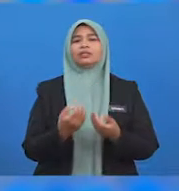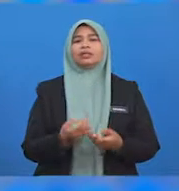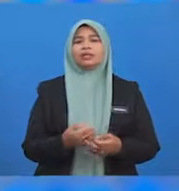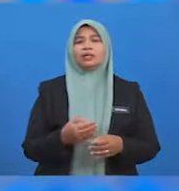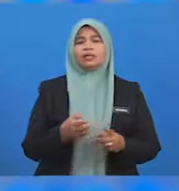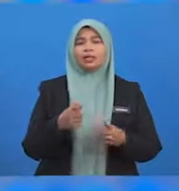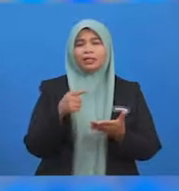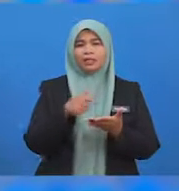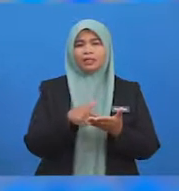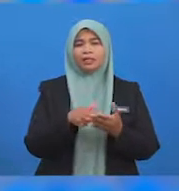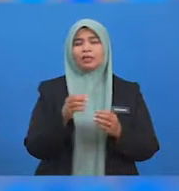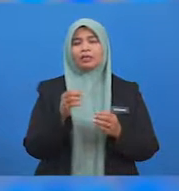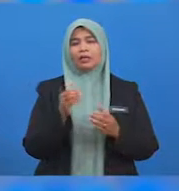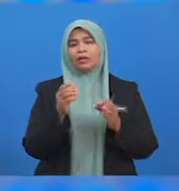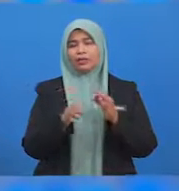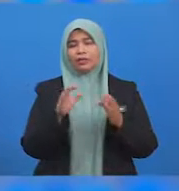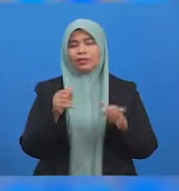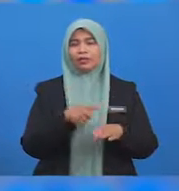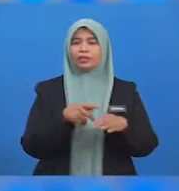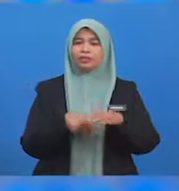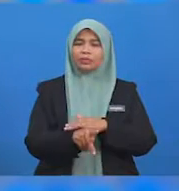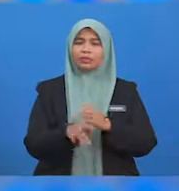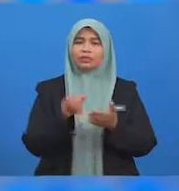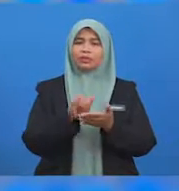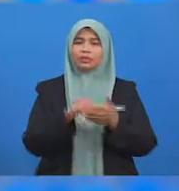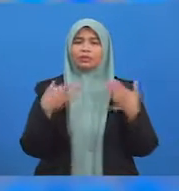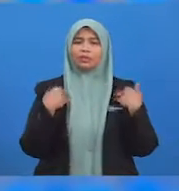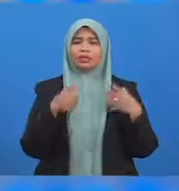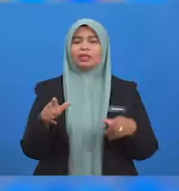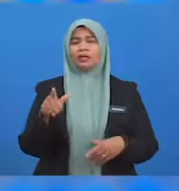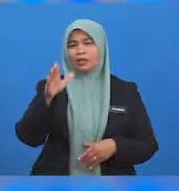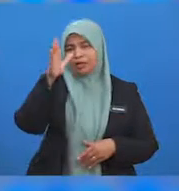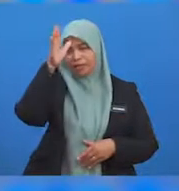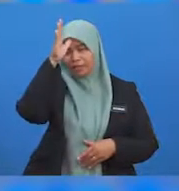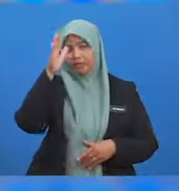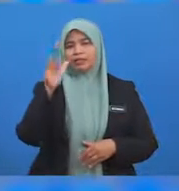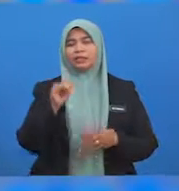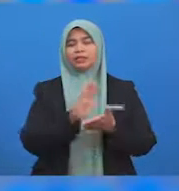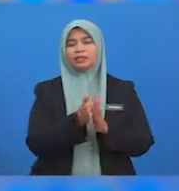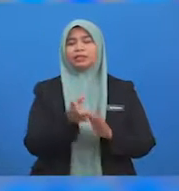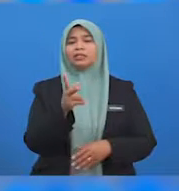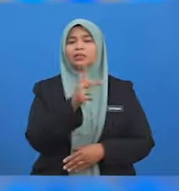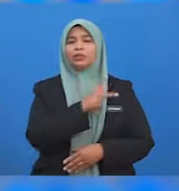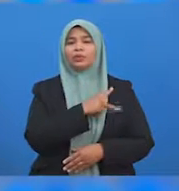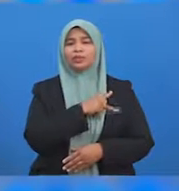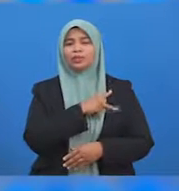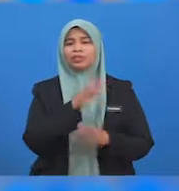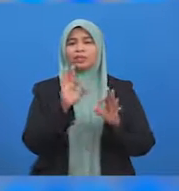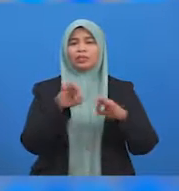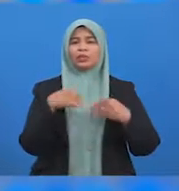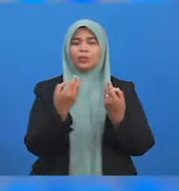si ayah ketua keluarga dan pencari nafkah keluarga pula. Bagaimana